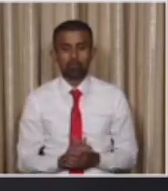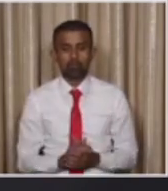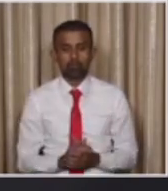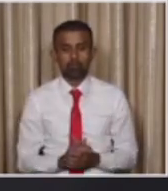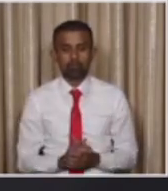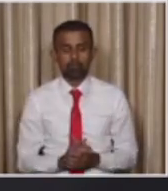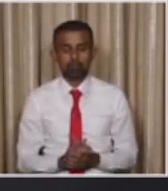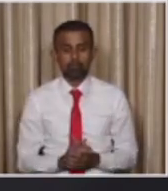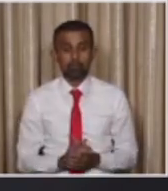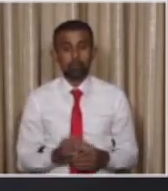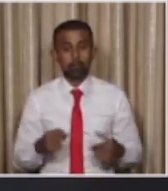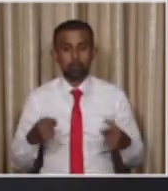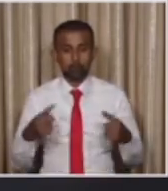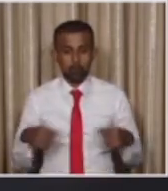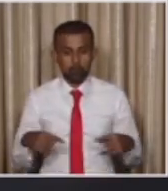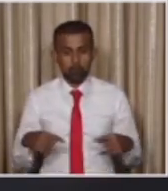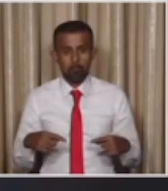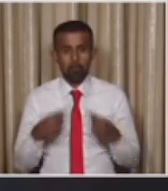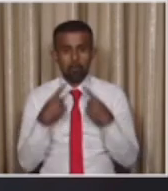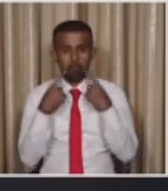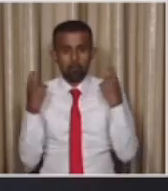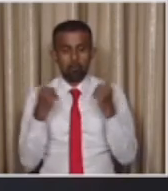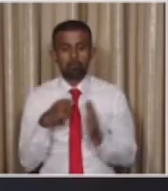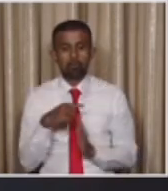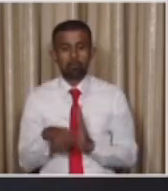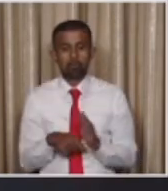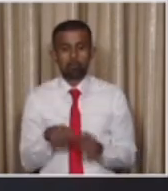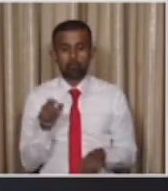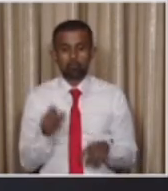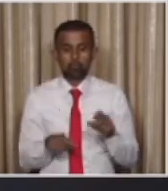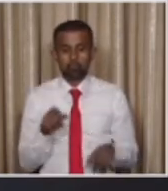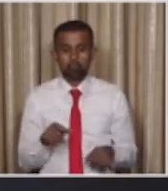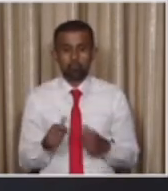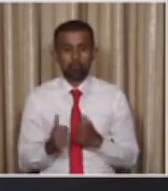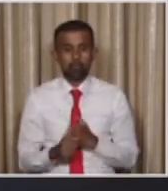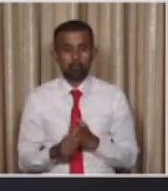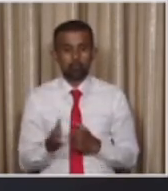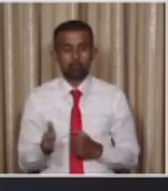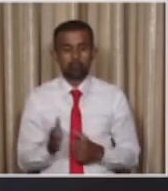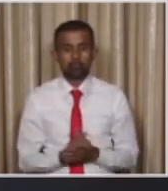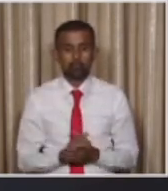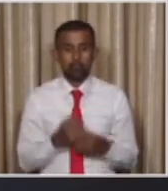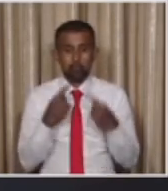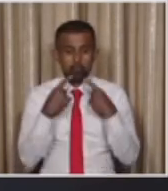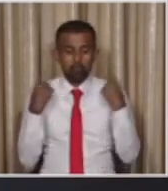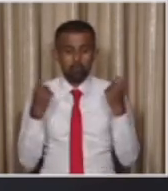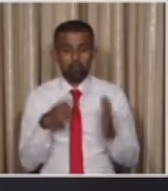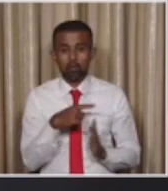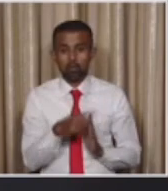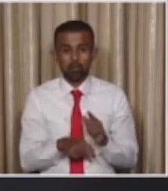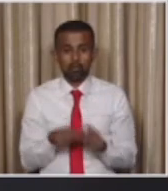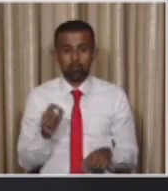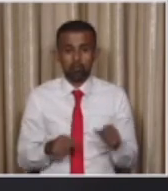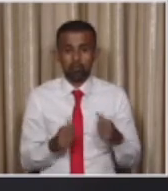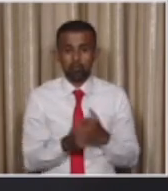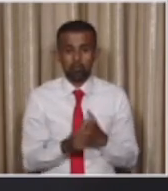ඕනේ. එහෙම වුණොත් විතරයි අභිමානයක් ඇති ශ්‍රී ලාංකිකයන් බිහි වෙන්නේ. ඒ අභිමානයක් ඇති ශ්‍රී ලාංකිකයන් බිහි